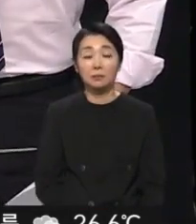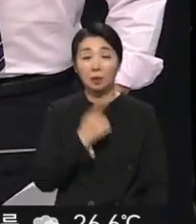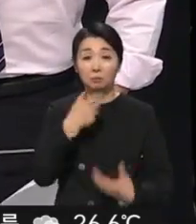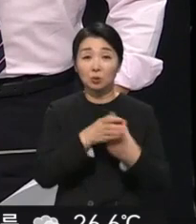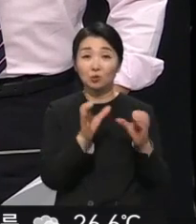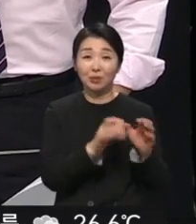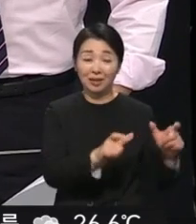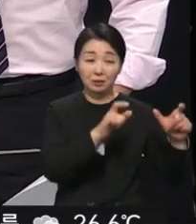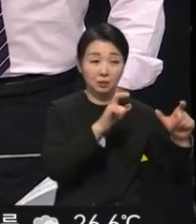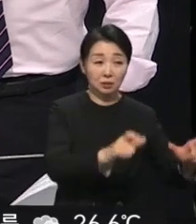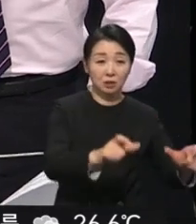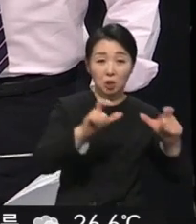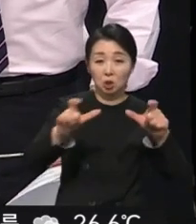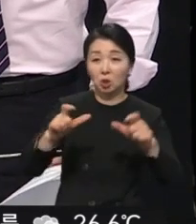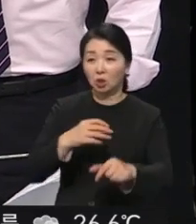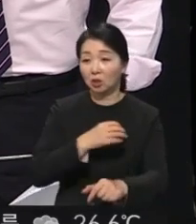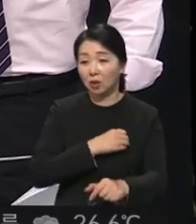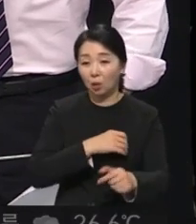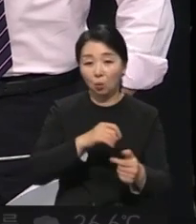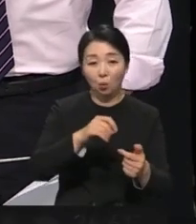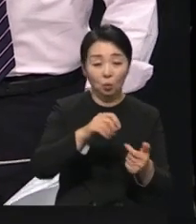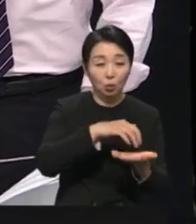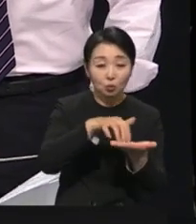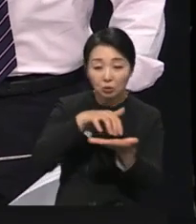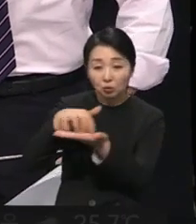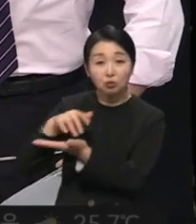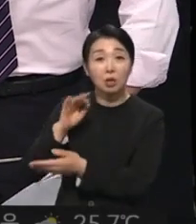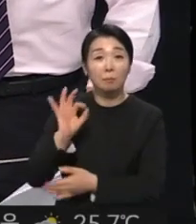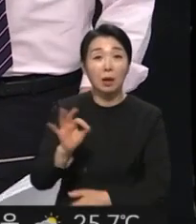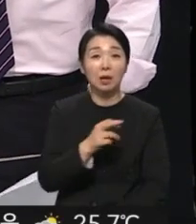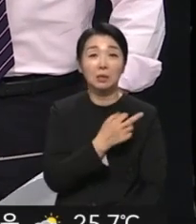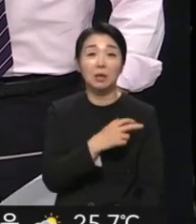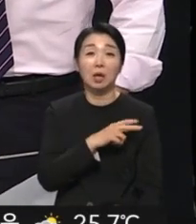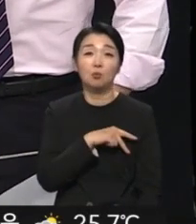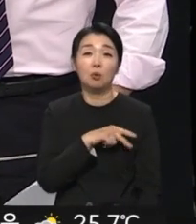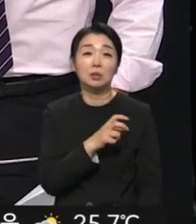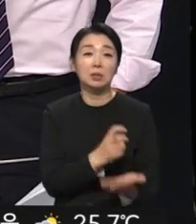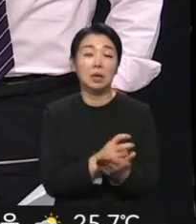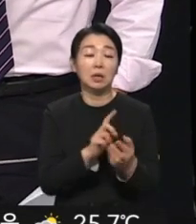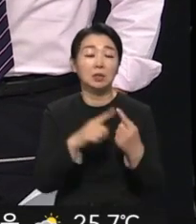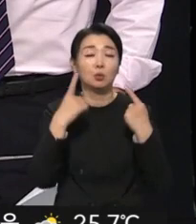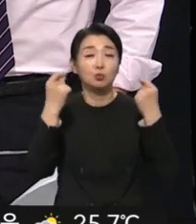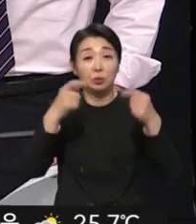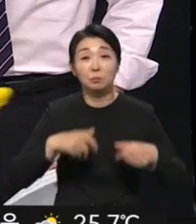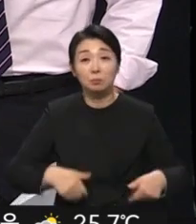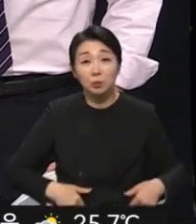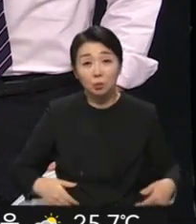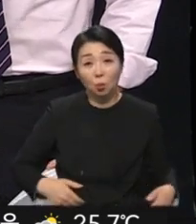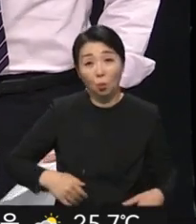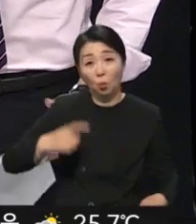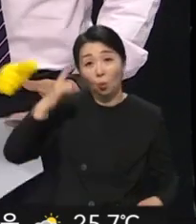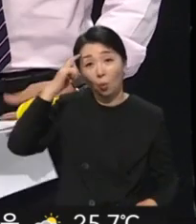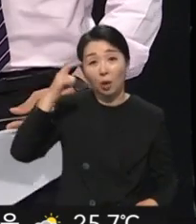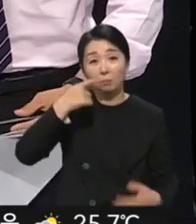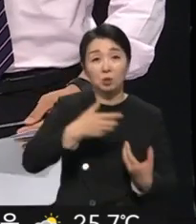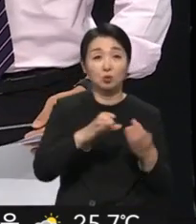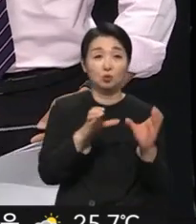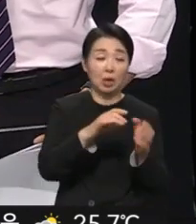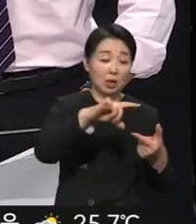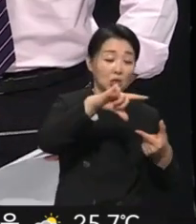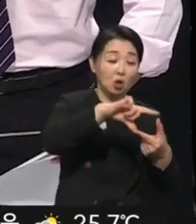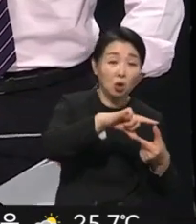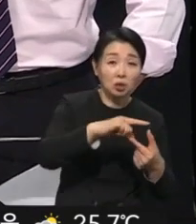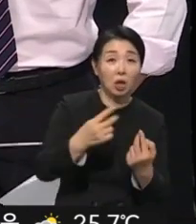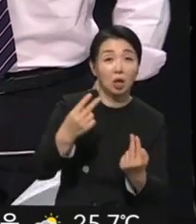민주당의 지역별 당원 분포 특성상 대의원제를 유지해야 한다는 주장도 있었다고 합니다. 민주당은 영남에 비해서 이